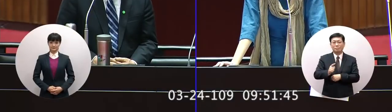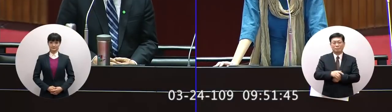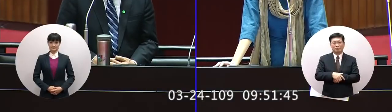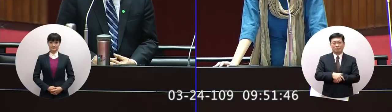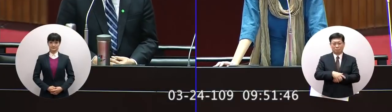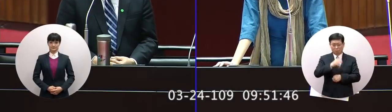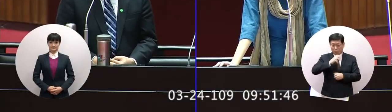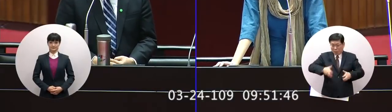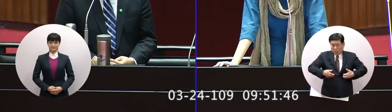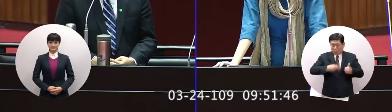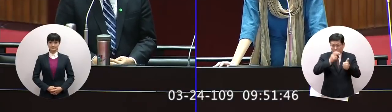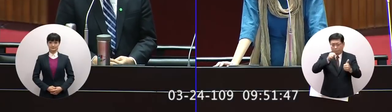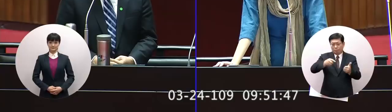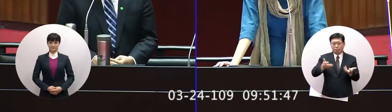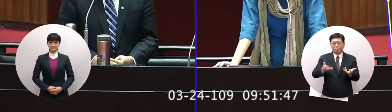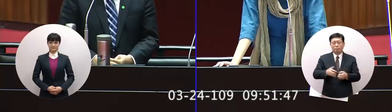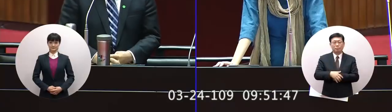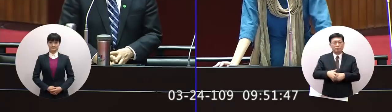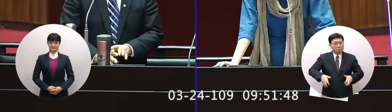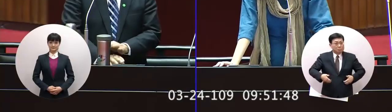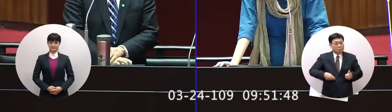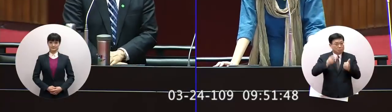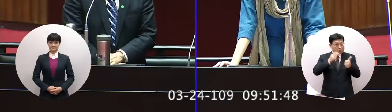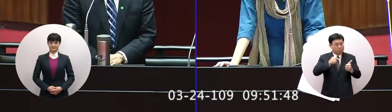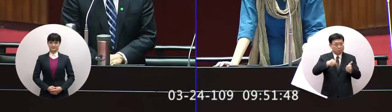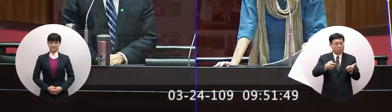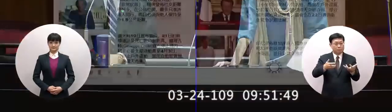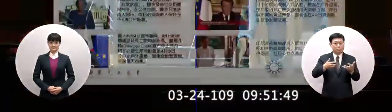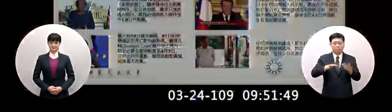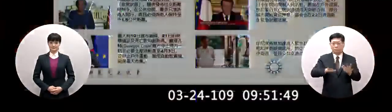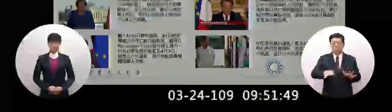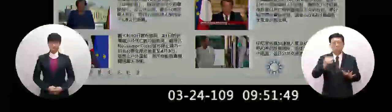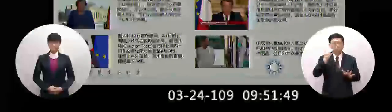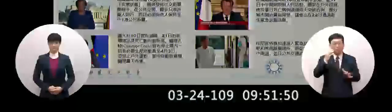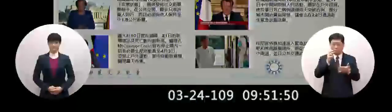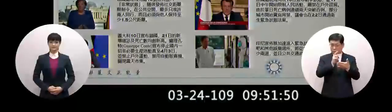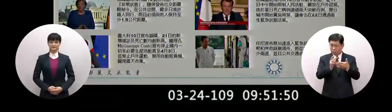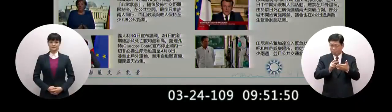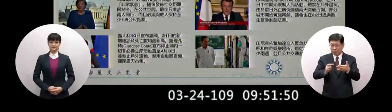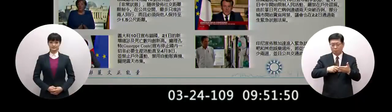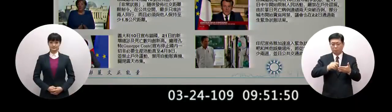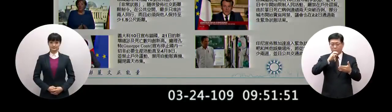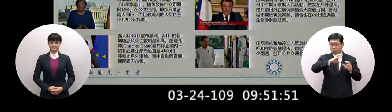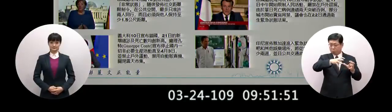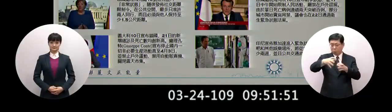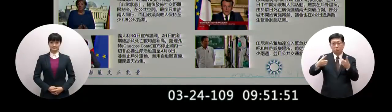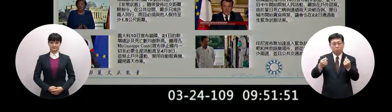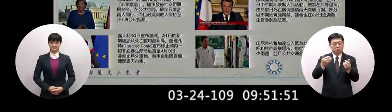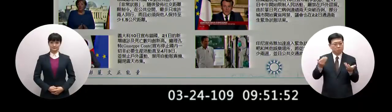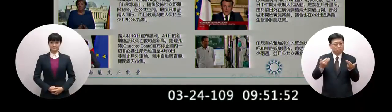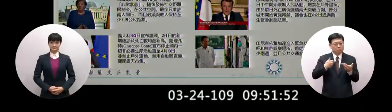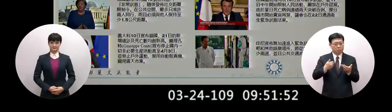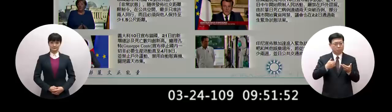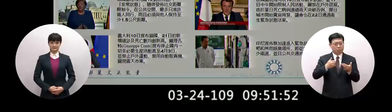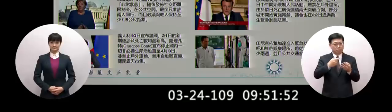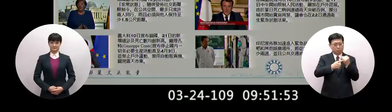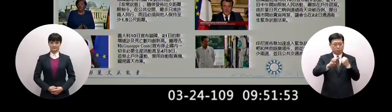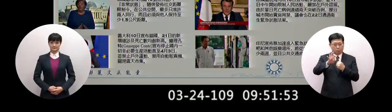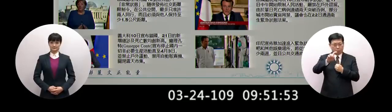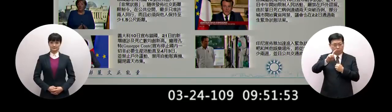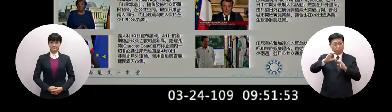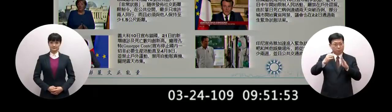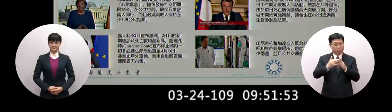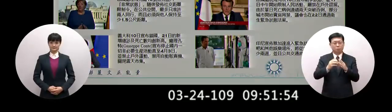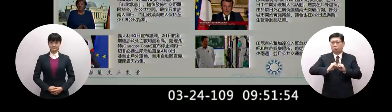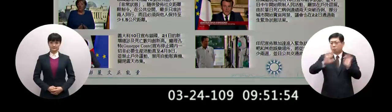有关于紧急命令的部分啊。那紧急命令的部分呢，就现在我们看到全球呢也已经有41个国家已